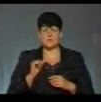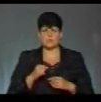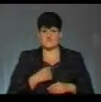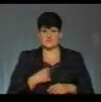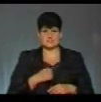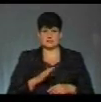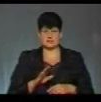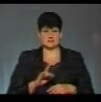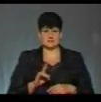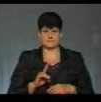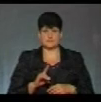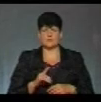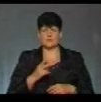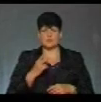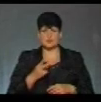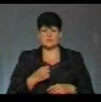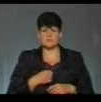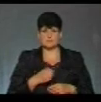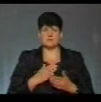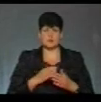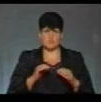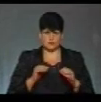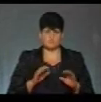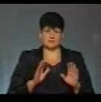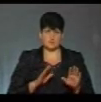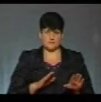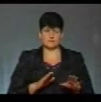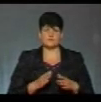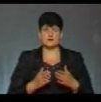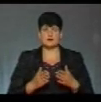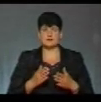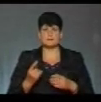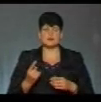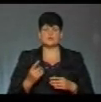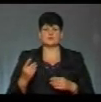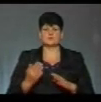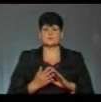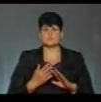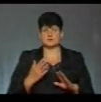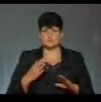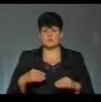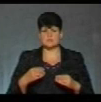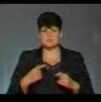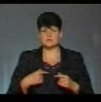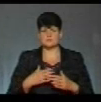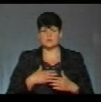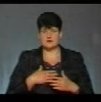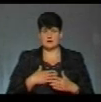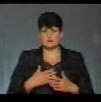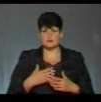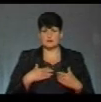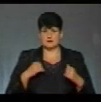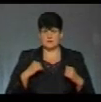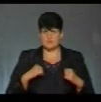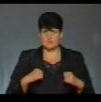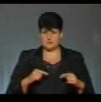злитися і проявляти цю злість. Мають право, але перш за все дати собі видихнути і